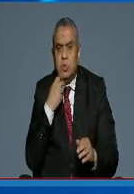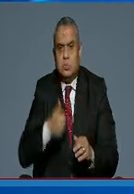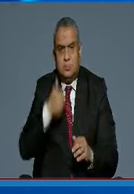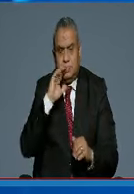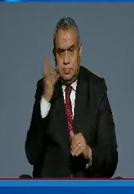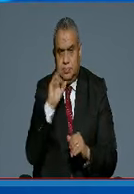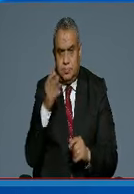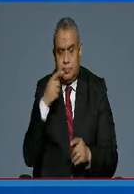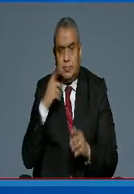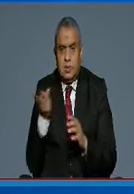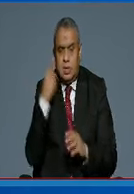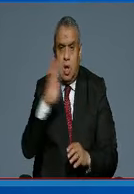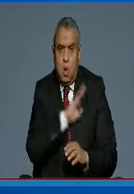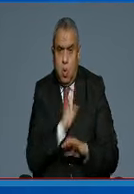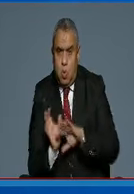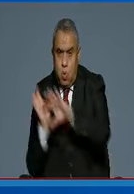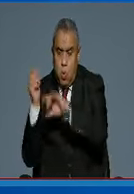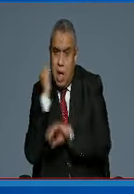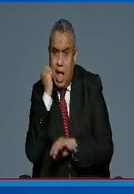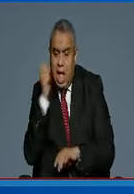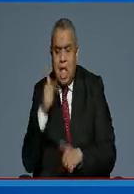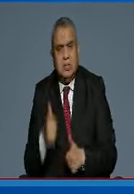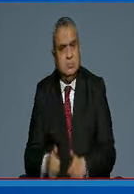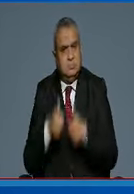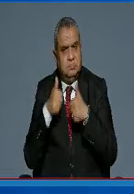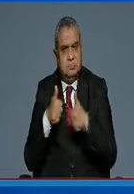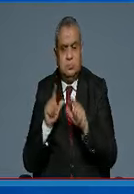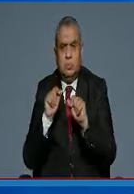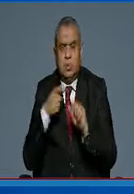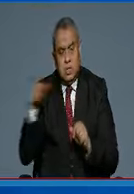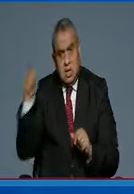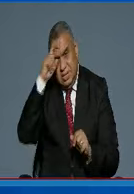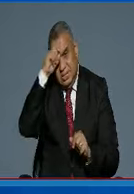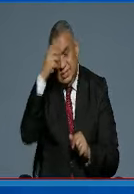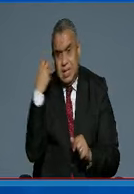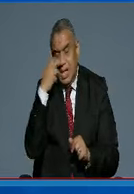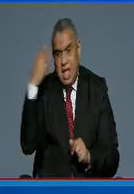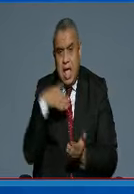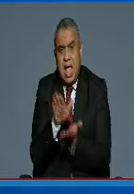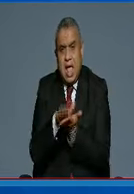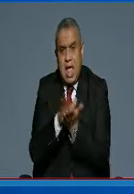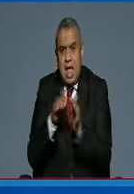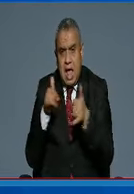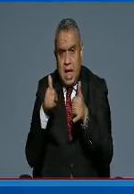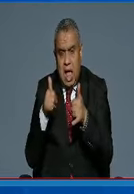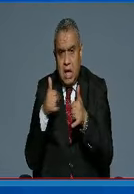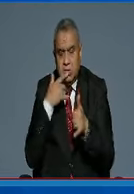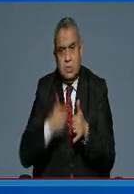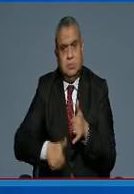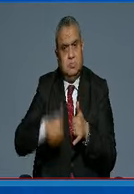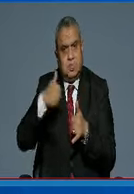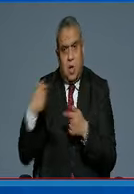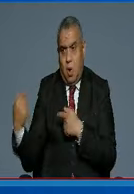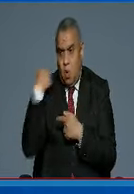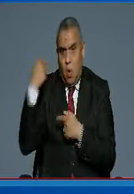ومره اخرى مصطفى شوبير بيتحط في مواقف صعبه اتحط في موقف صعب في مباراه شباب بلزداد في الجزائر وخرج بشباك نظيفه